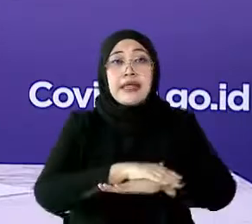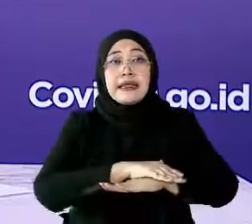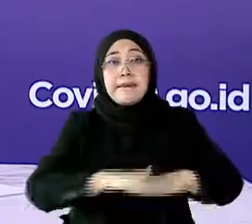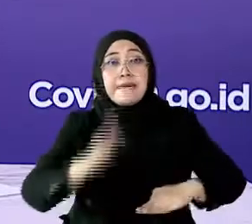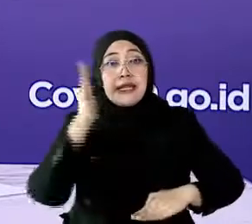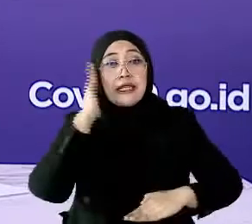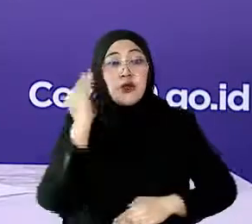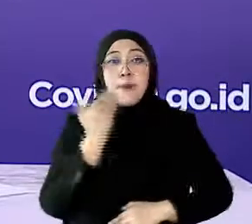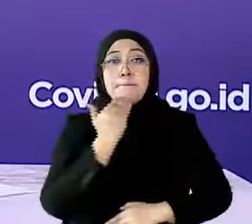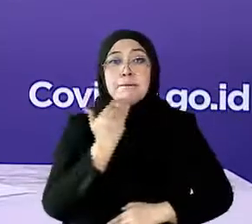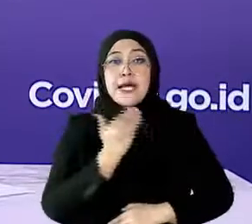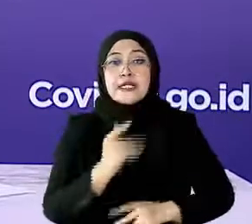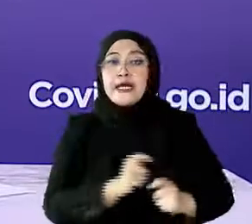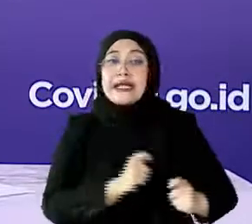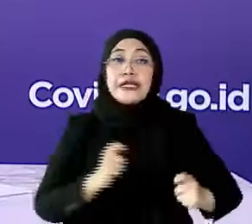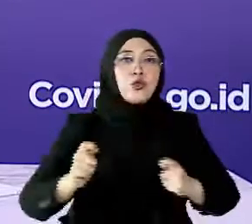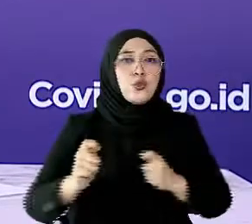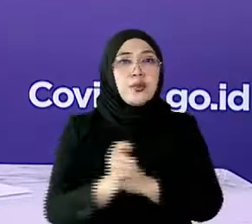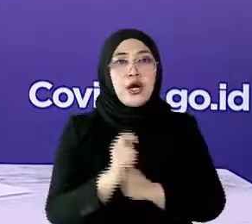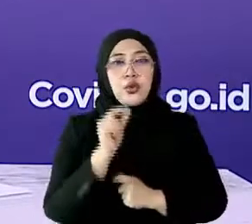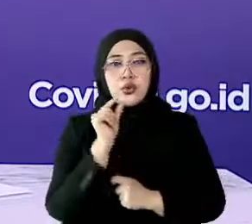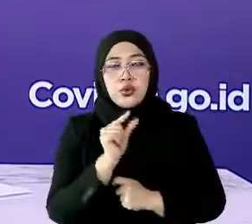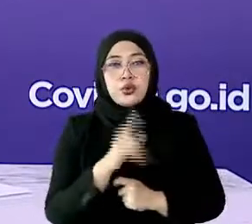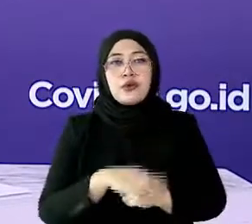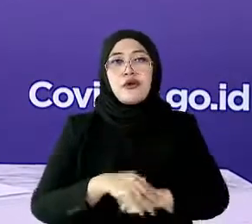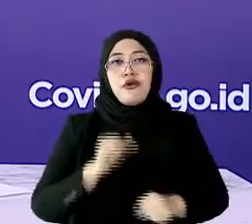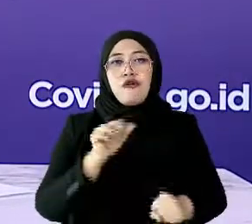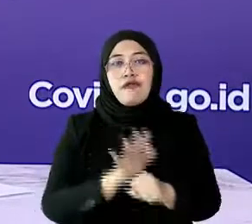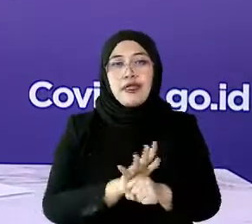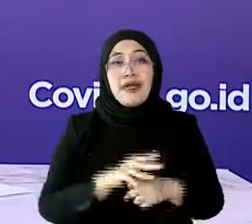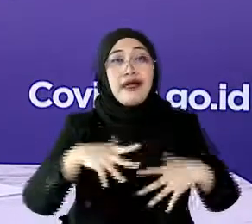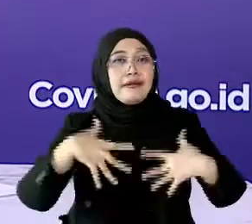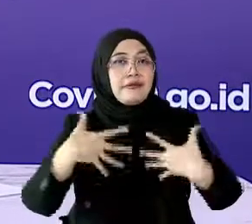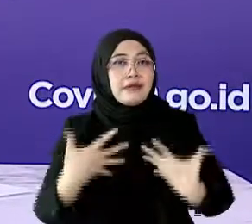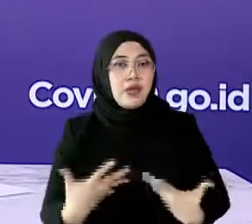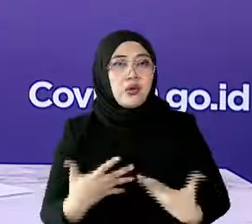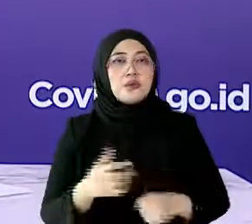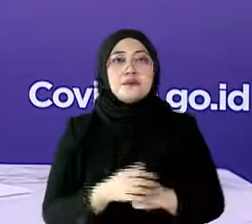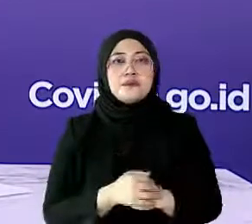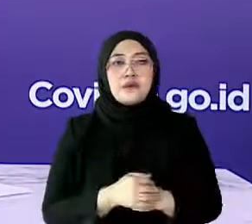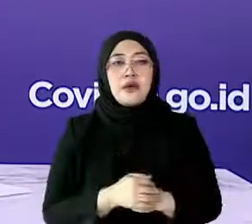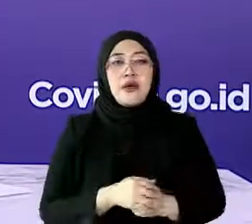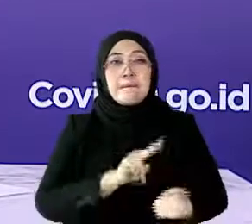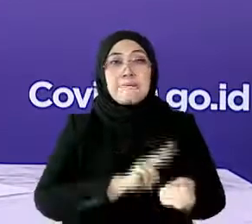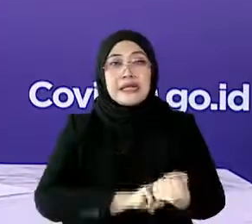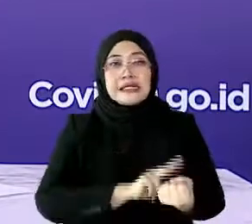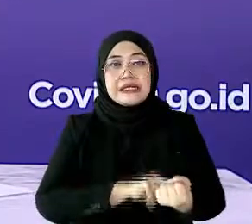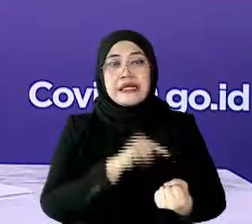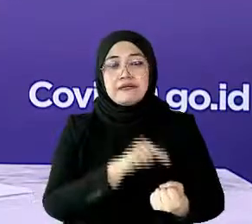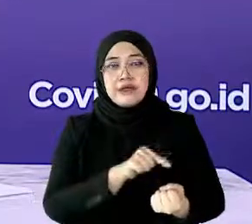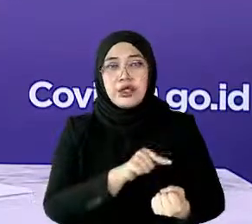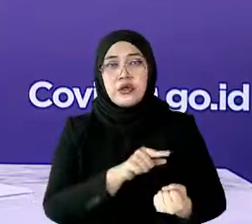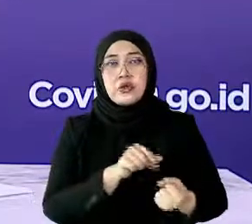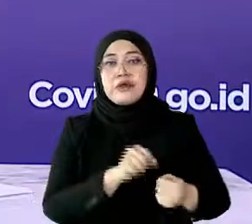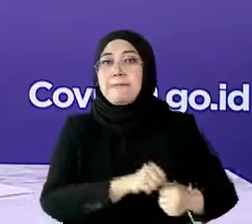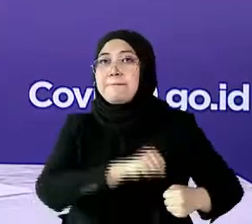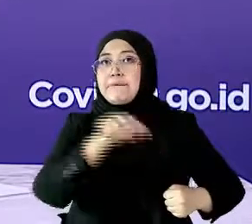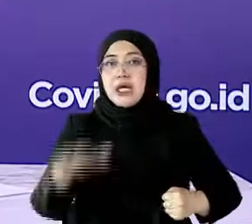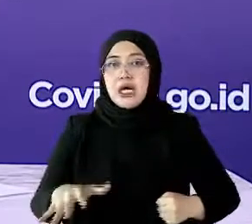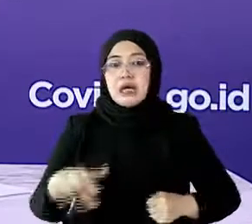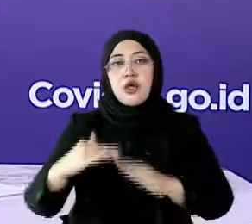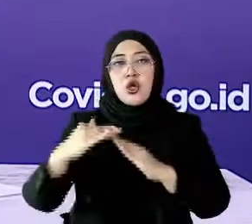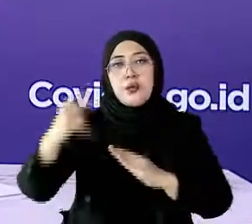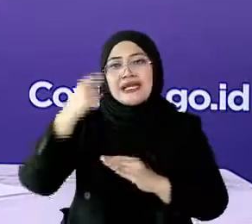menjadi tempat tidur untuk pelayanan covert 19 atau bisa juga mentransfer pasien ke rumah sakit di wilayah